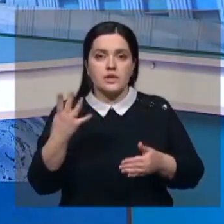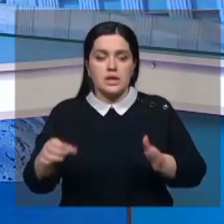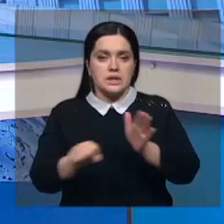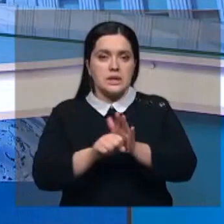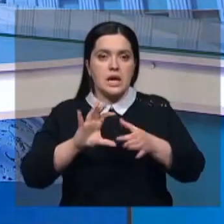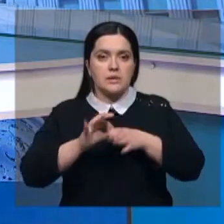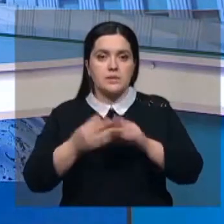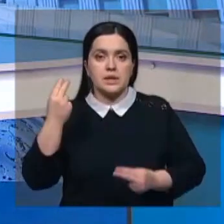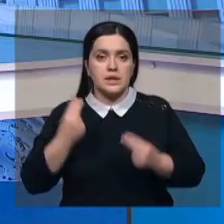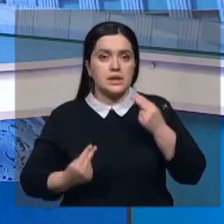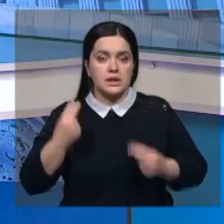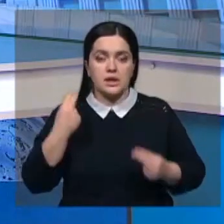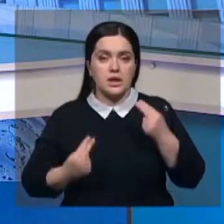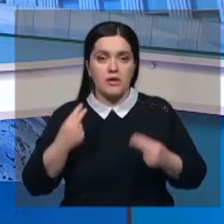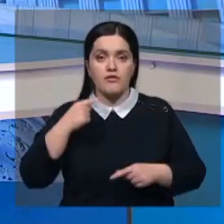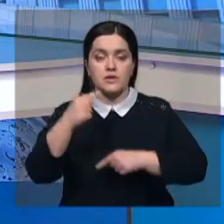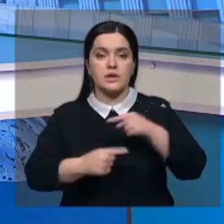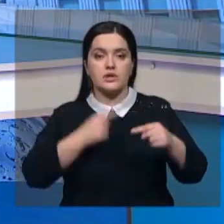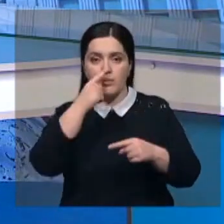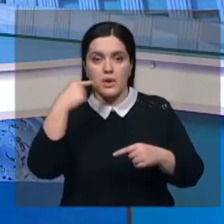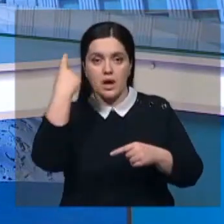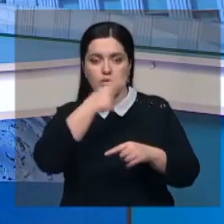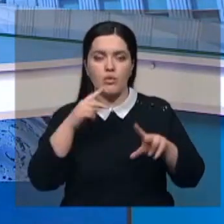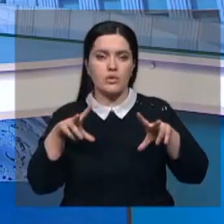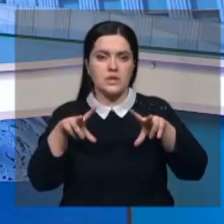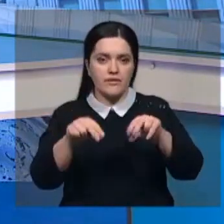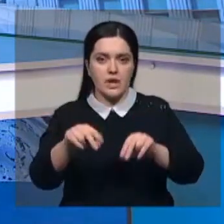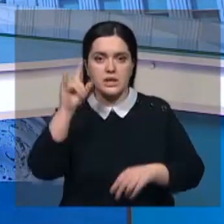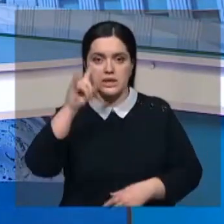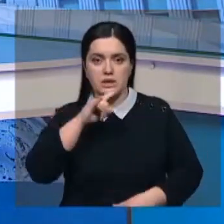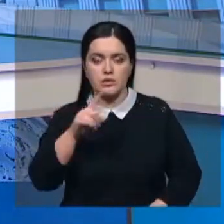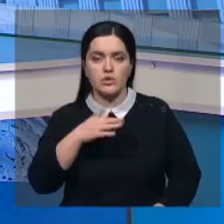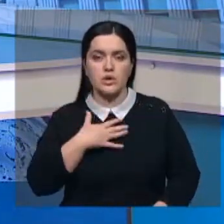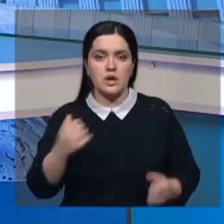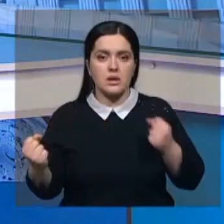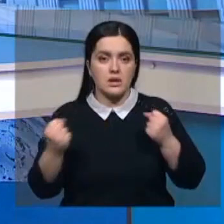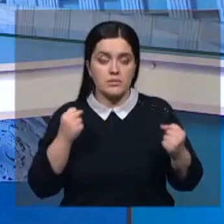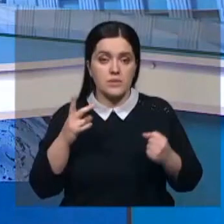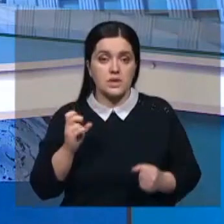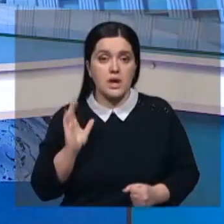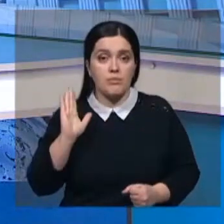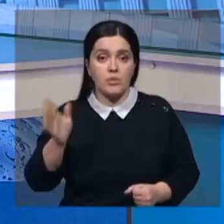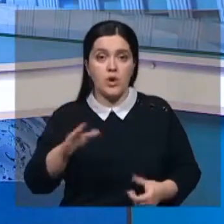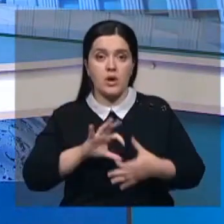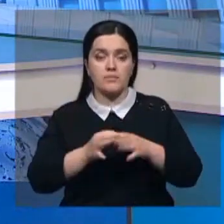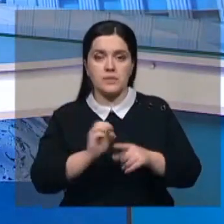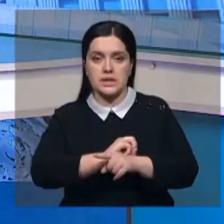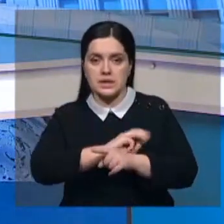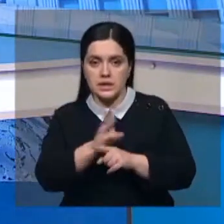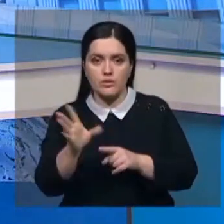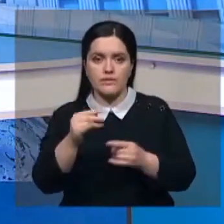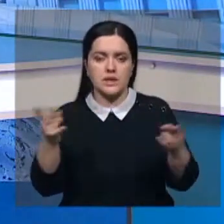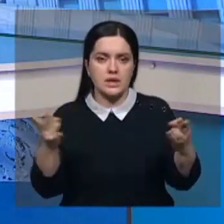24-х зимних Олимпийских игр в Пекине в следующем году. Он заверил казахстанского лидера, что нашим спортсменам на грядущей